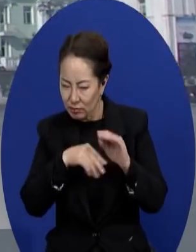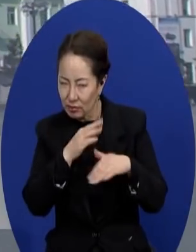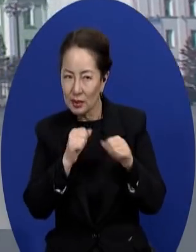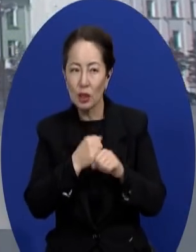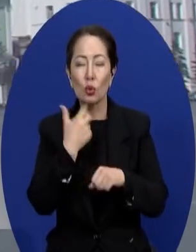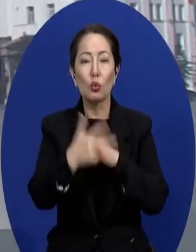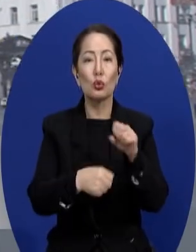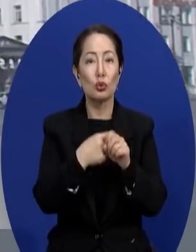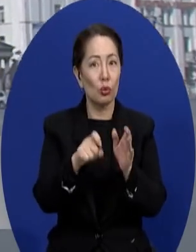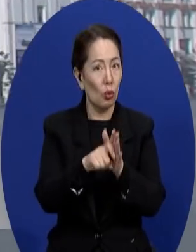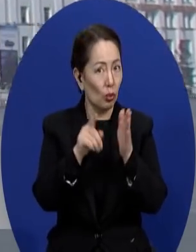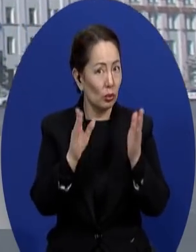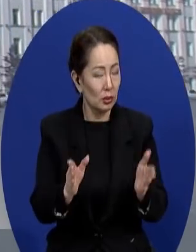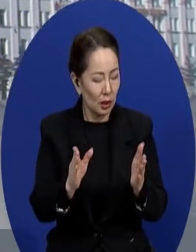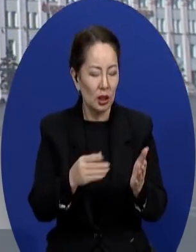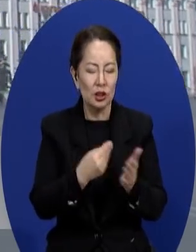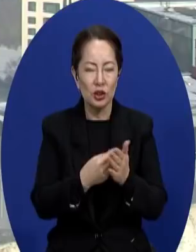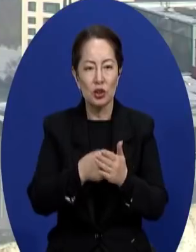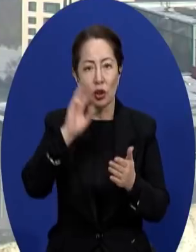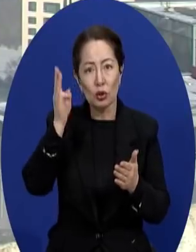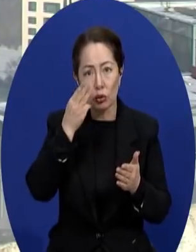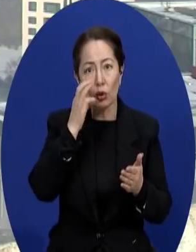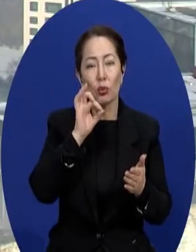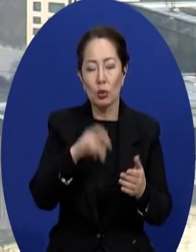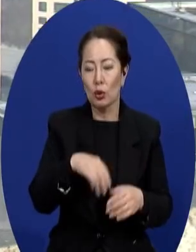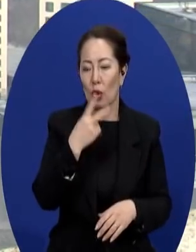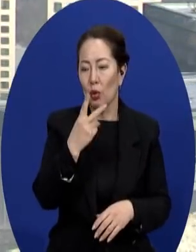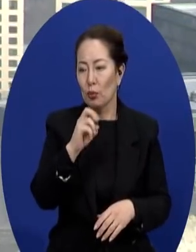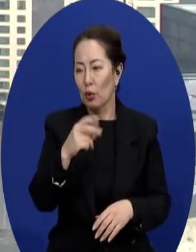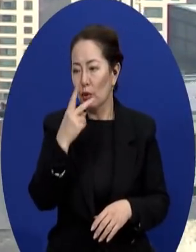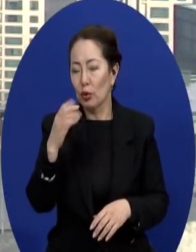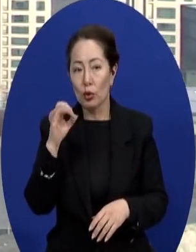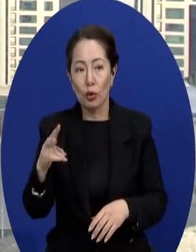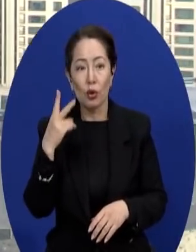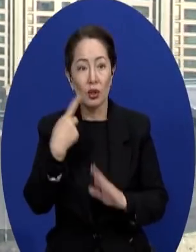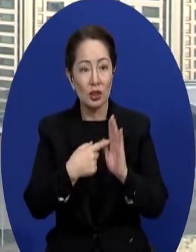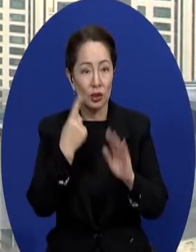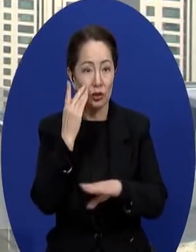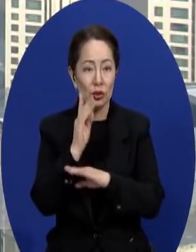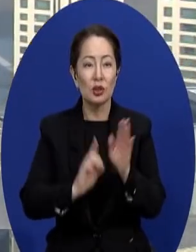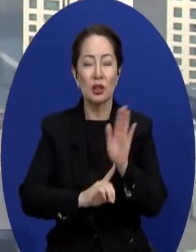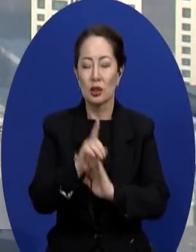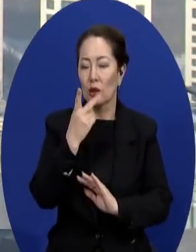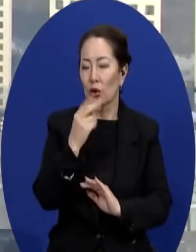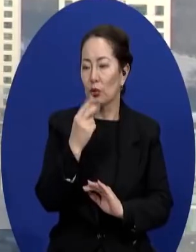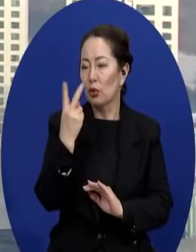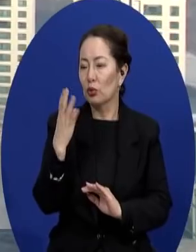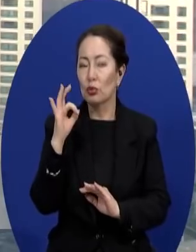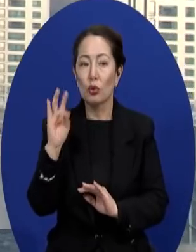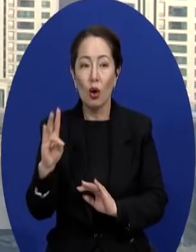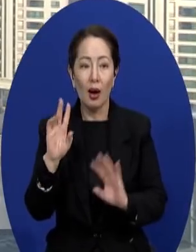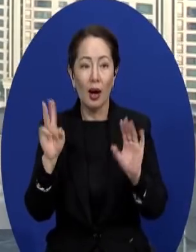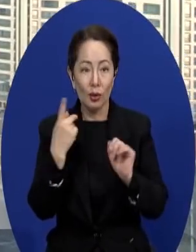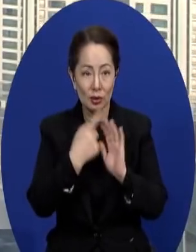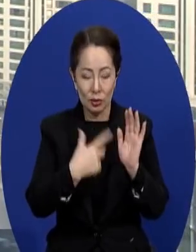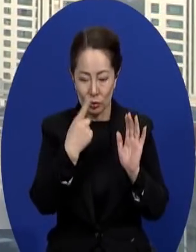3 жилийн хугацаатаагаар буюу бүр тодорхойлж хэлбэл 2022 оны 2-р сарын 1-ний өдрөөс 2024 оны 12-р сарын